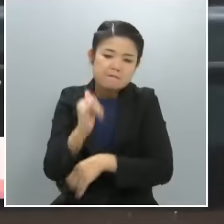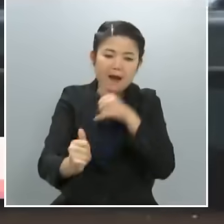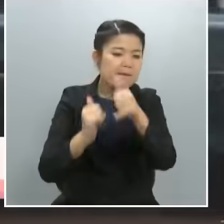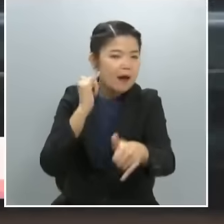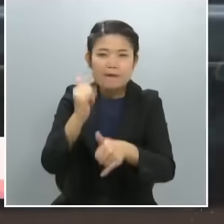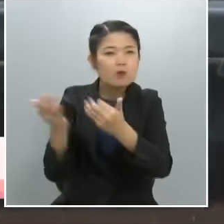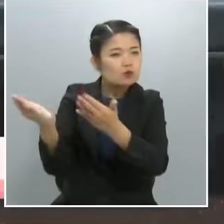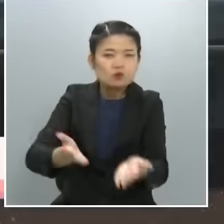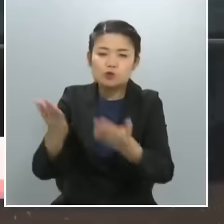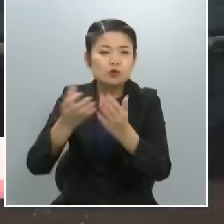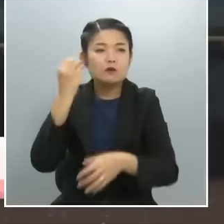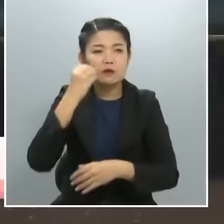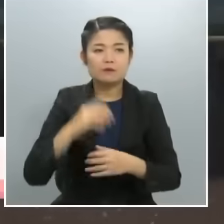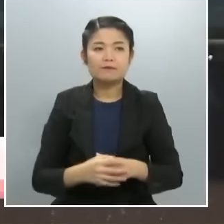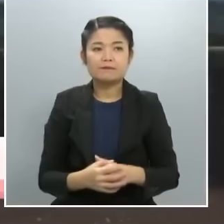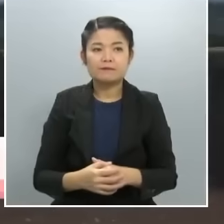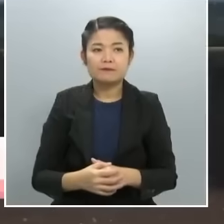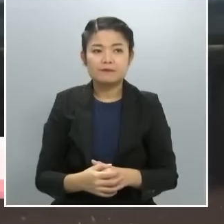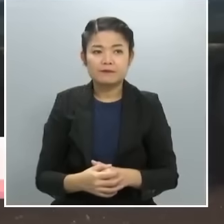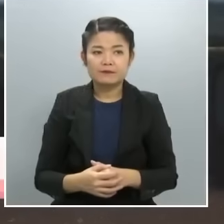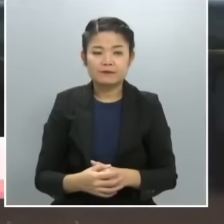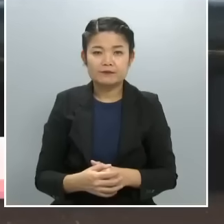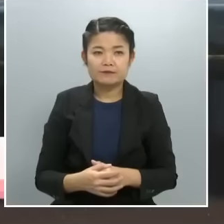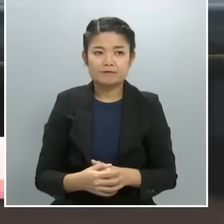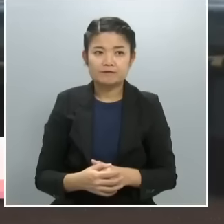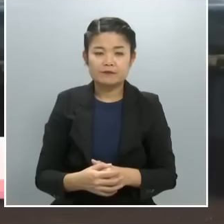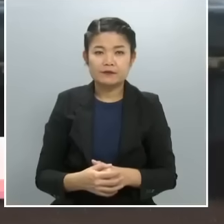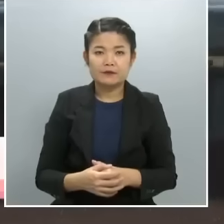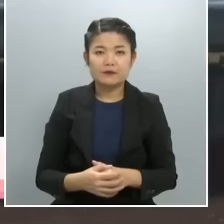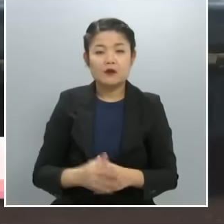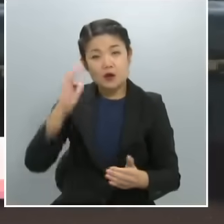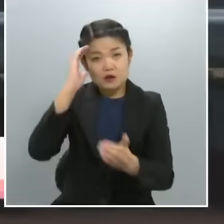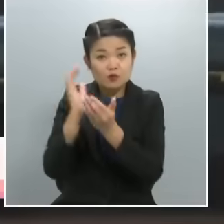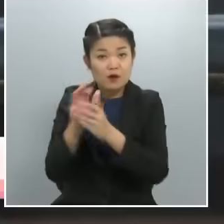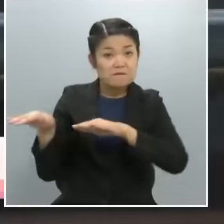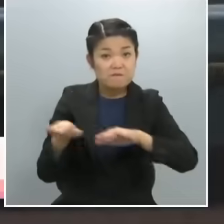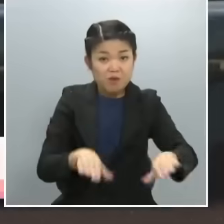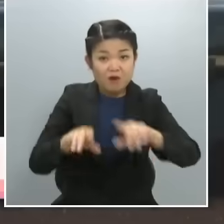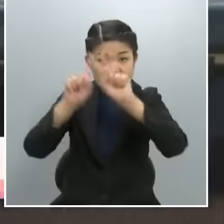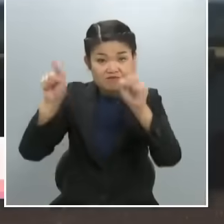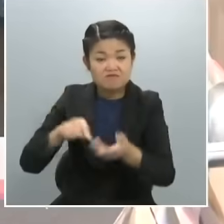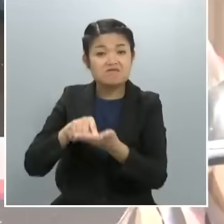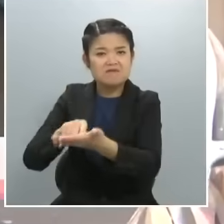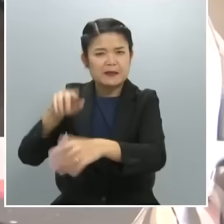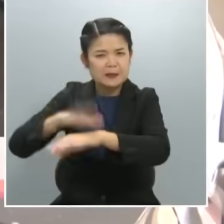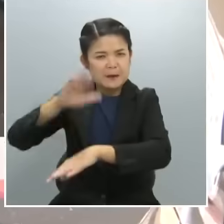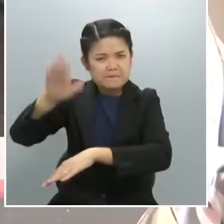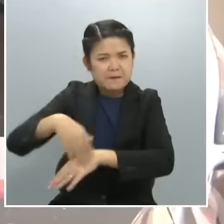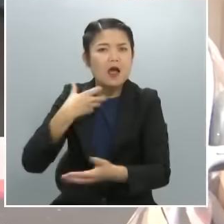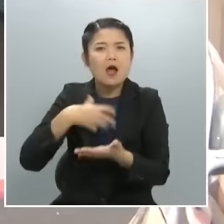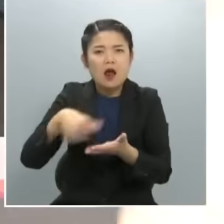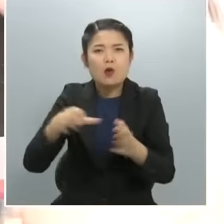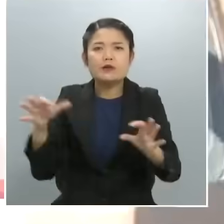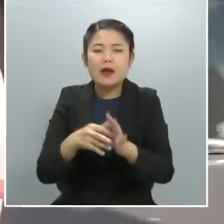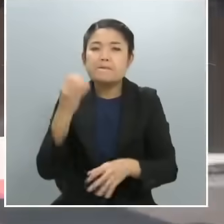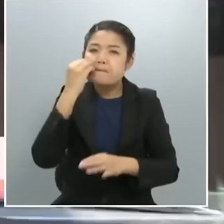อย่างเต็มที่โดยมีรายงานนะครับว่าชุดสืบสวนเตรียมออกหมายเรียกเฮียแต๋มแล้วก็ภรรยาเนี่ยนะฮะมาให้ข้อมูลถึงการครอบครองบ้านทั้ง 5หลังในเร็วๆ